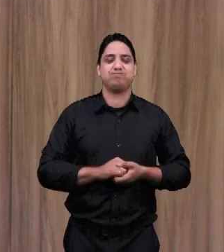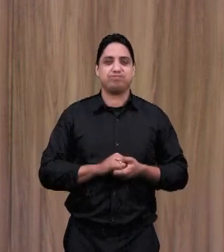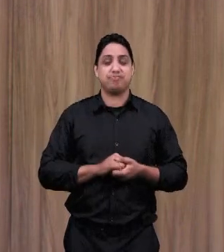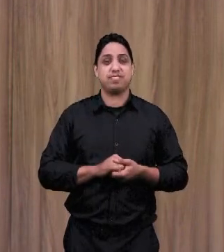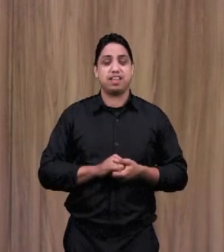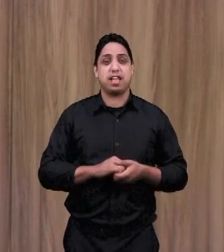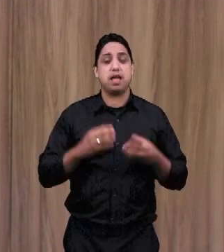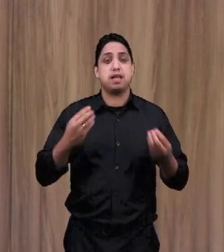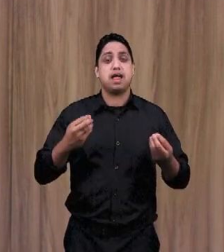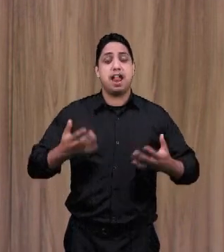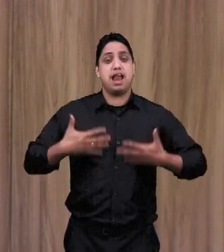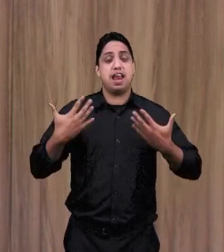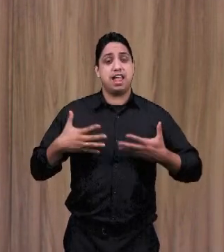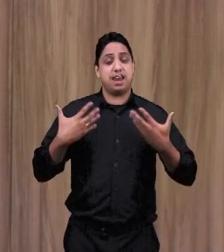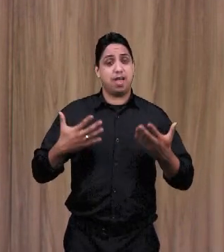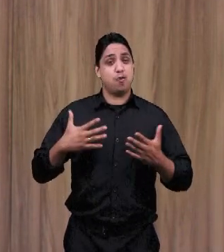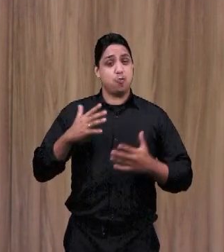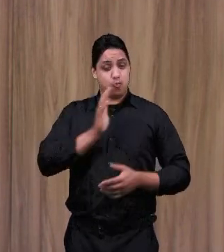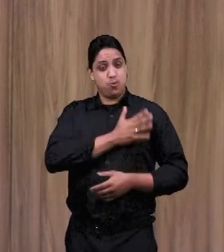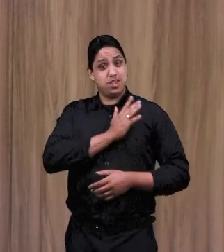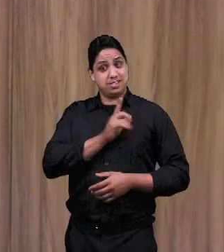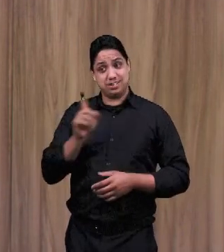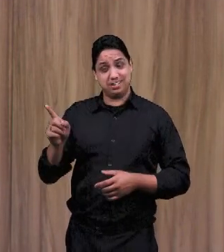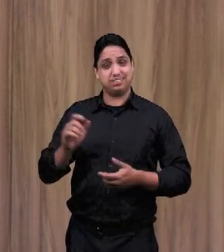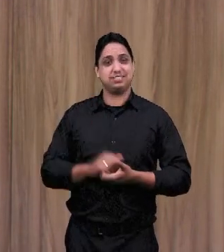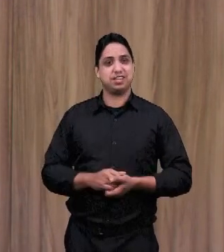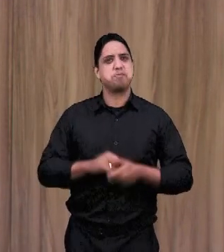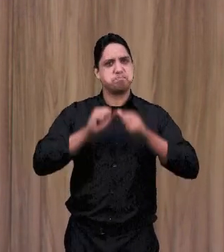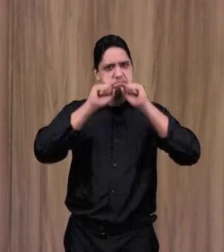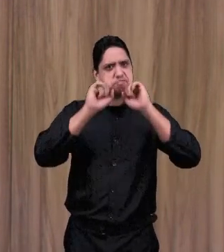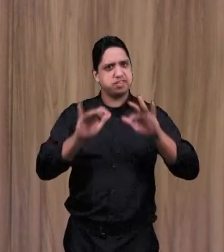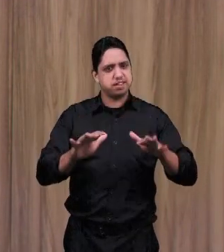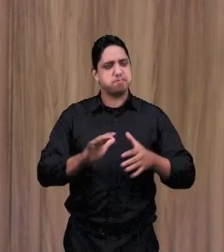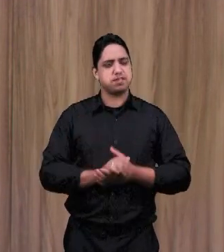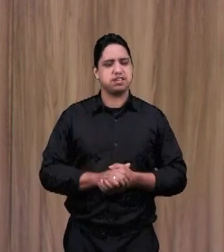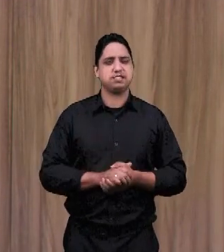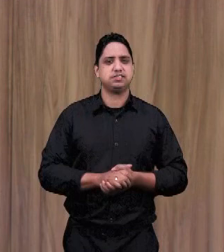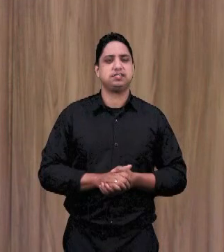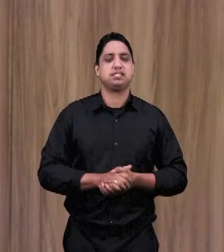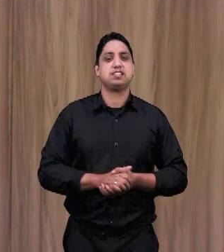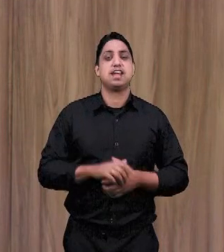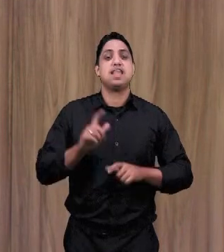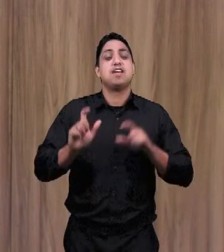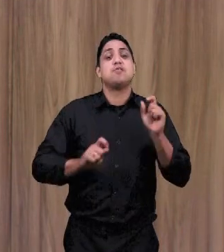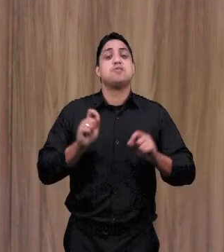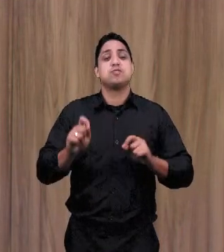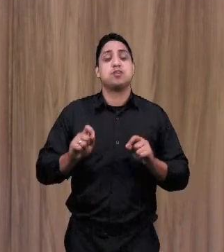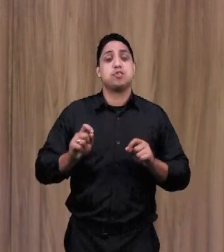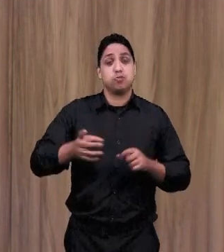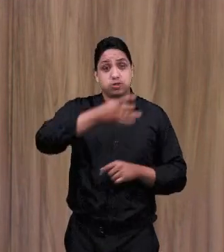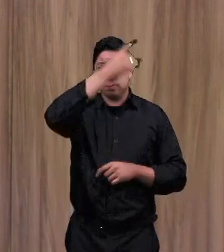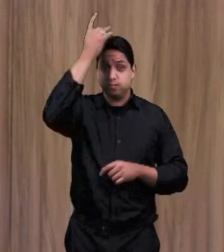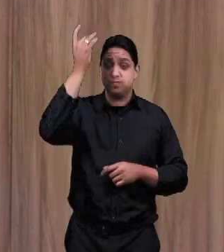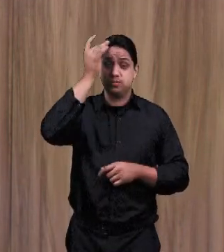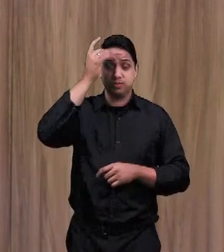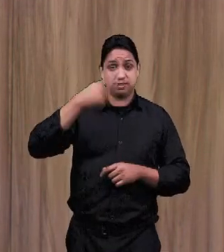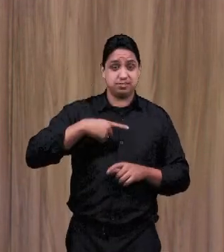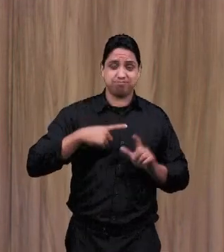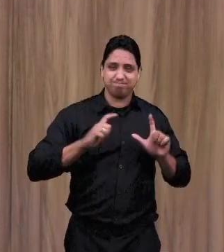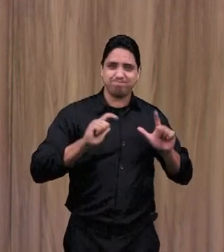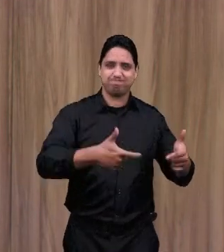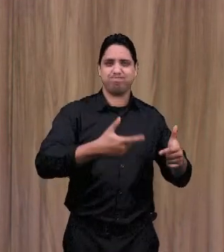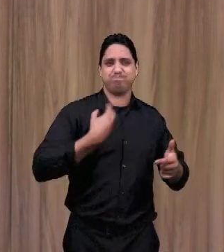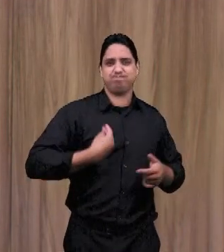pour réjouir leur cœur. Quelle bénédiction! Cela, c'est ce que le Saint-Esprit fait dans la vie de